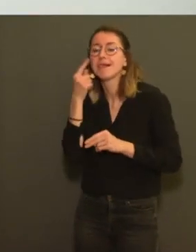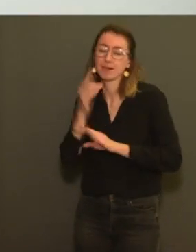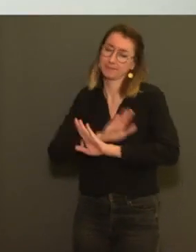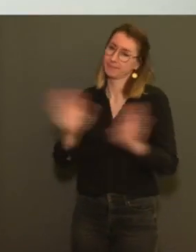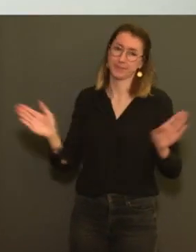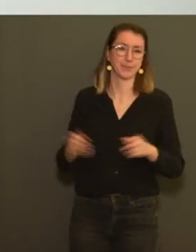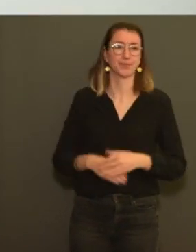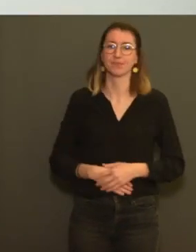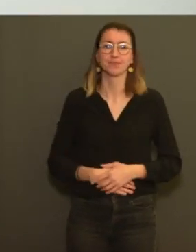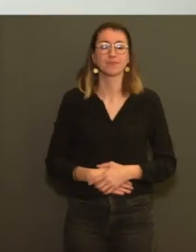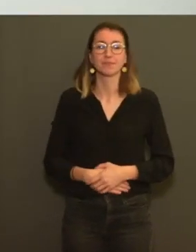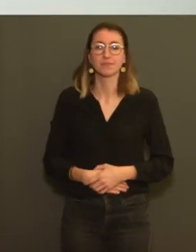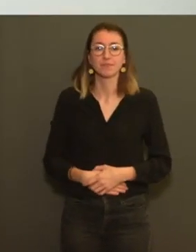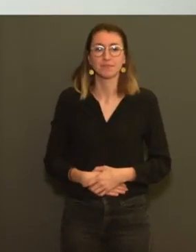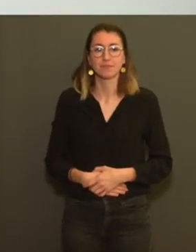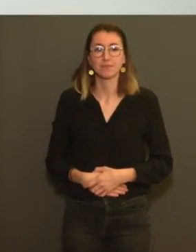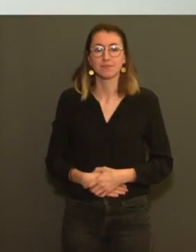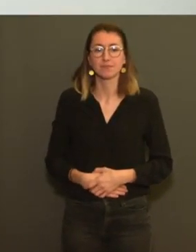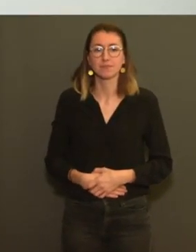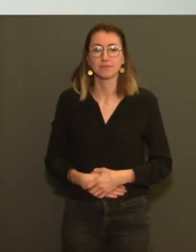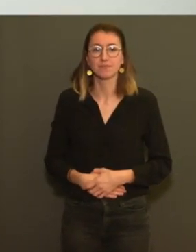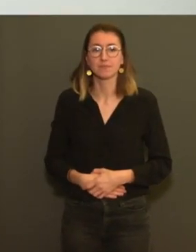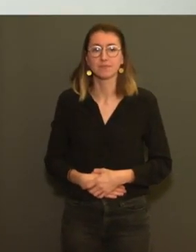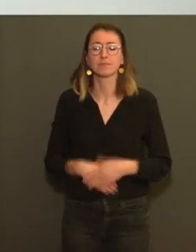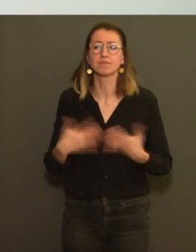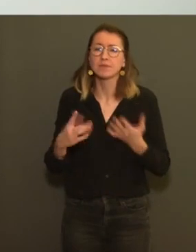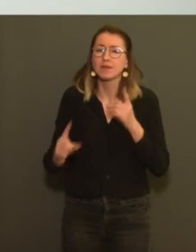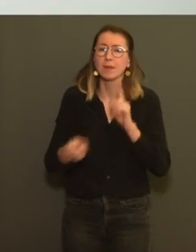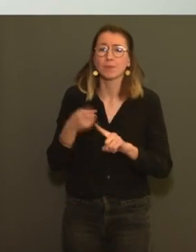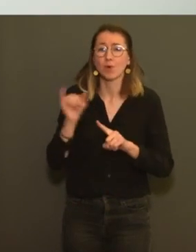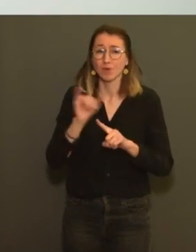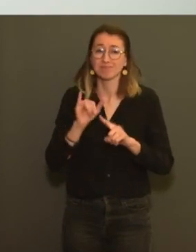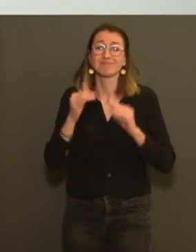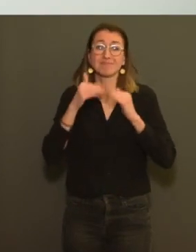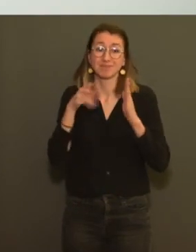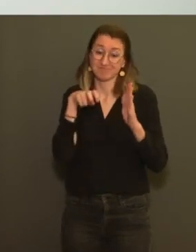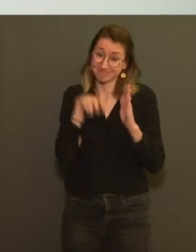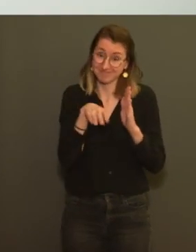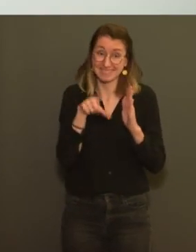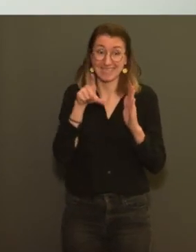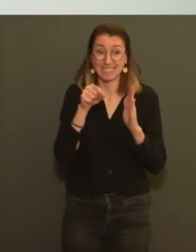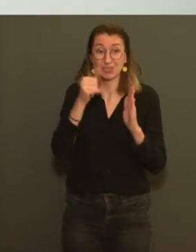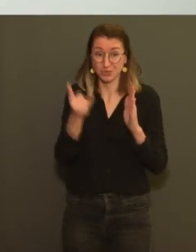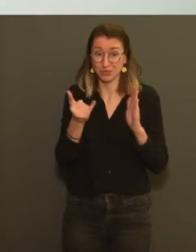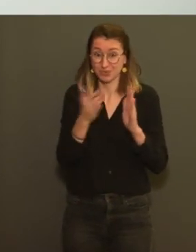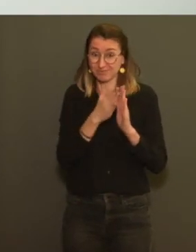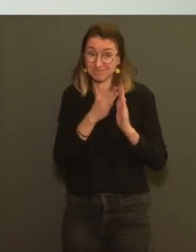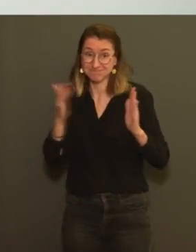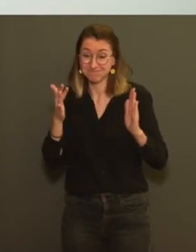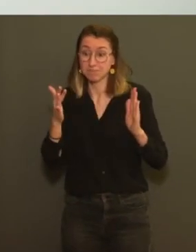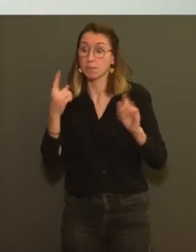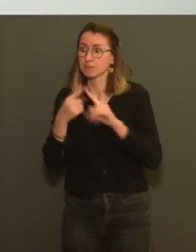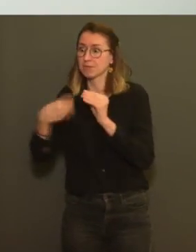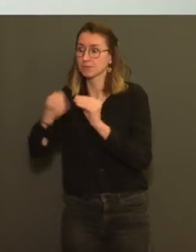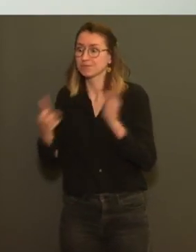Si on suit cette quarantaine de 10 jours et les 4 jours de précaution, nous ne courons pas de risque par rapport à l'ancien